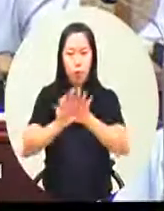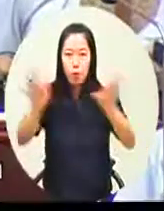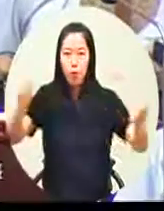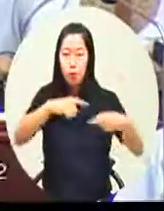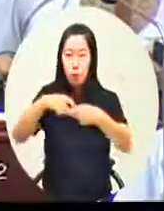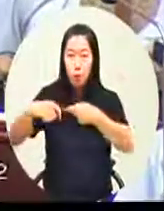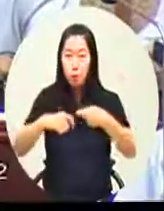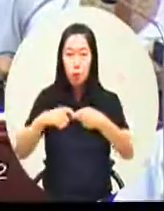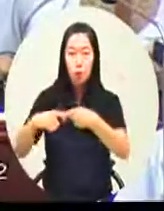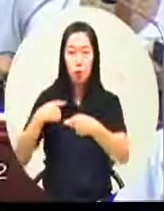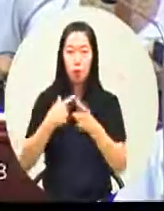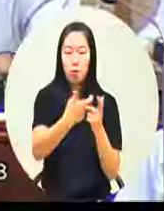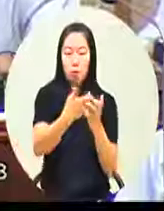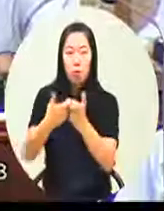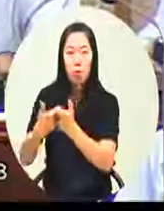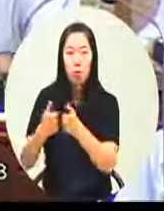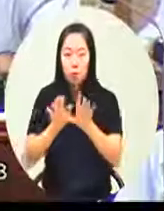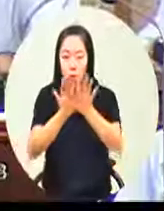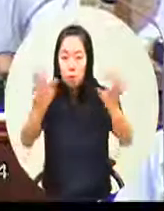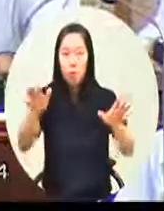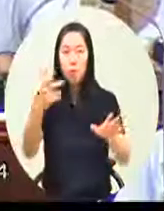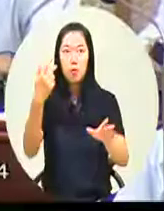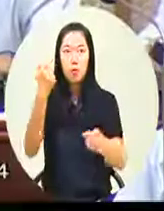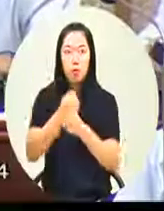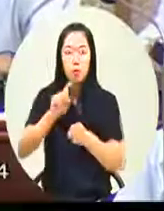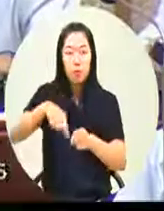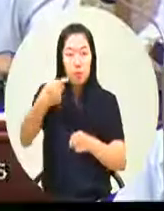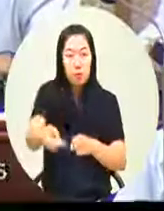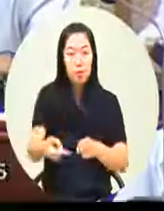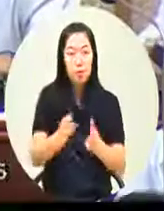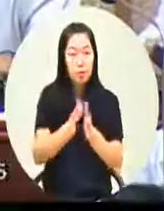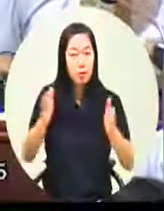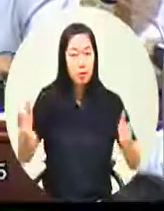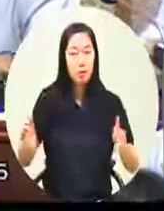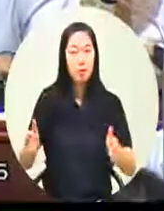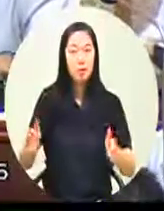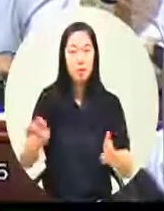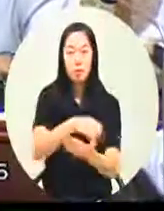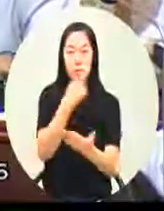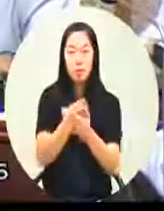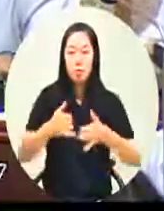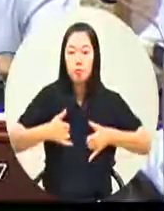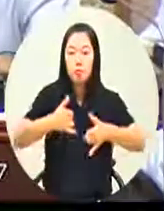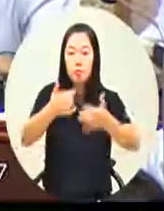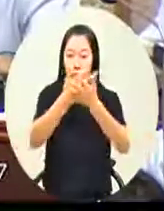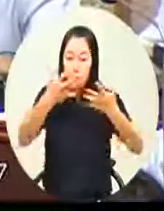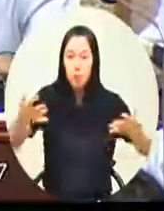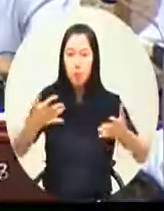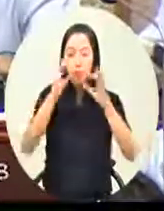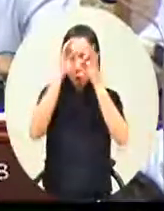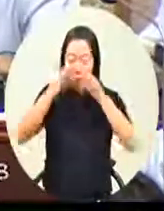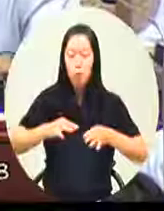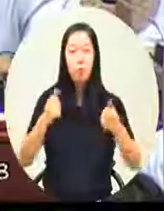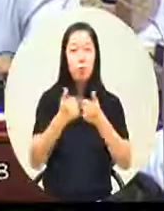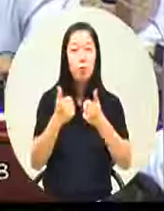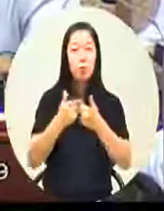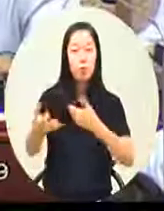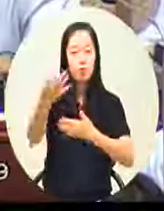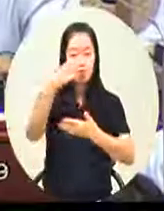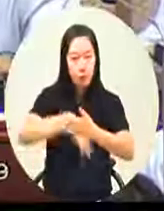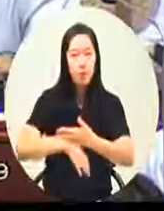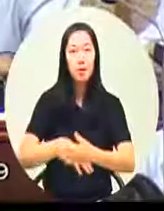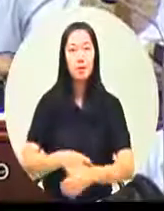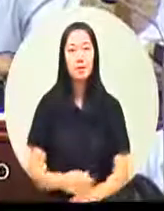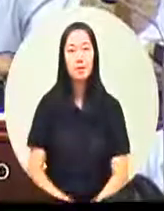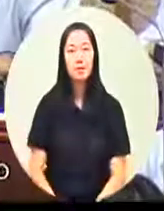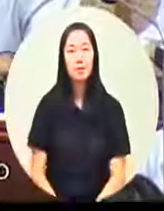配合整个整体的发展部分，然后在下一阶段整个路网检讨的时候，然后把它纳入做整体的考量。 局